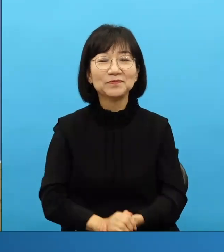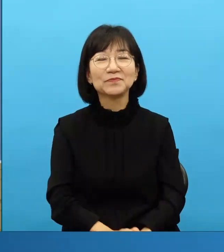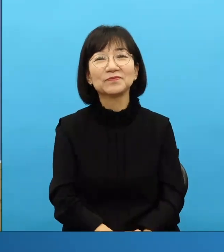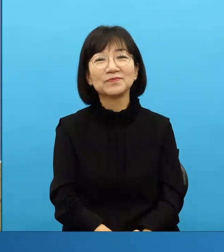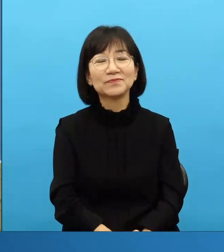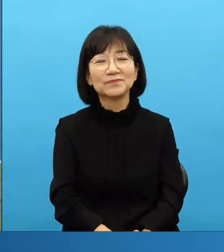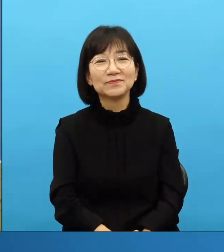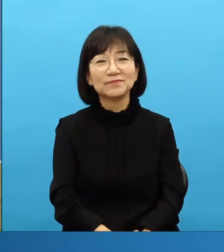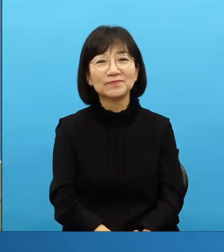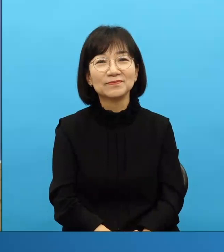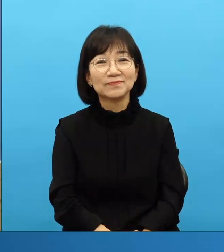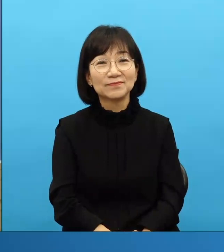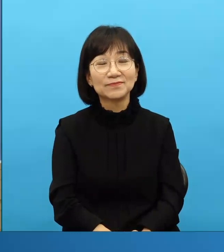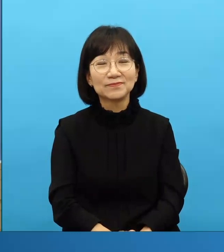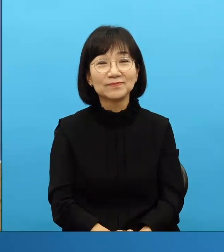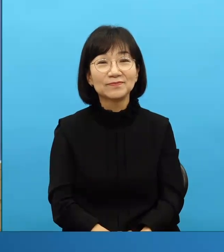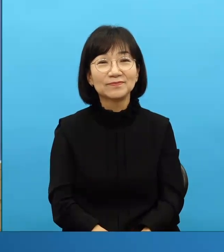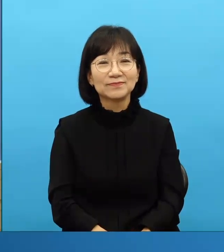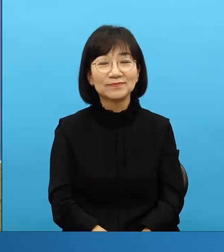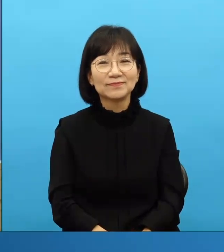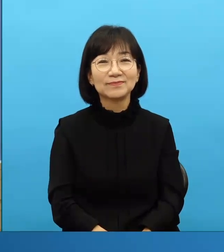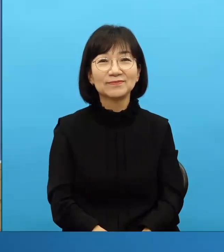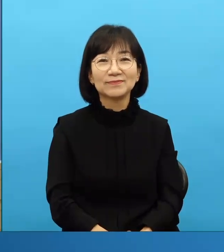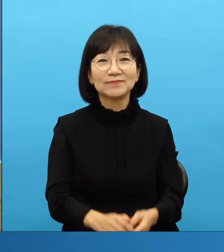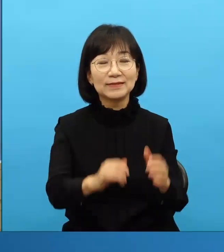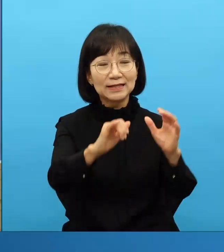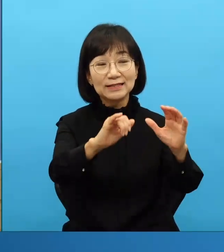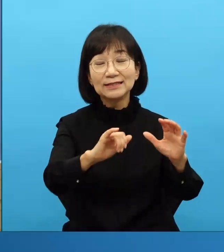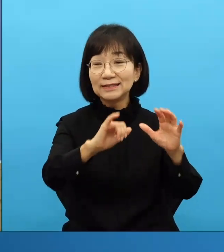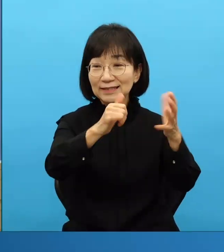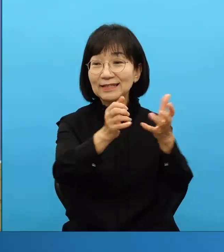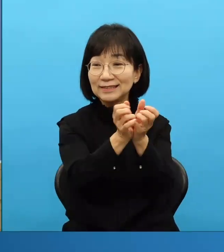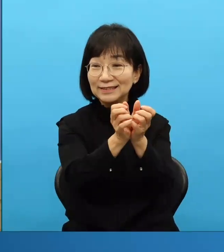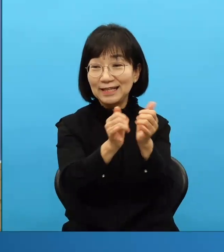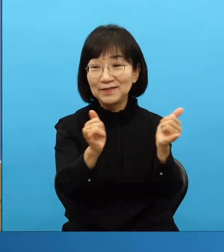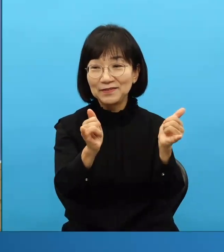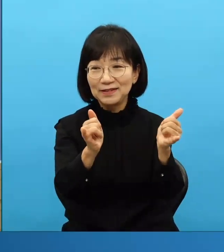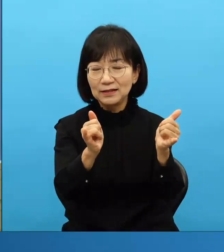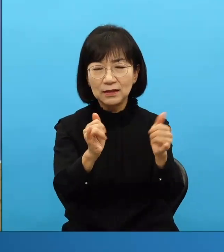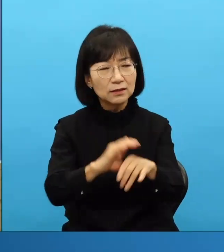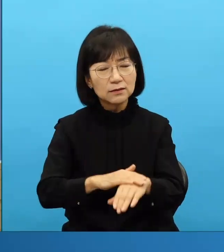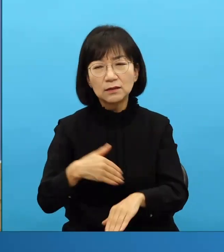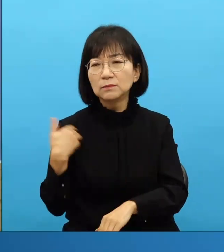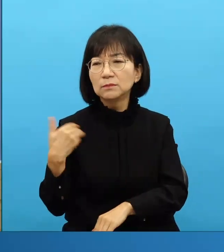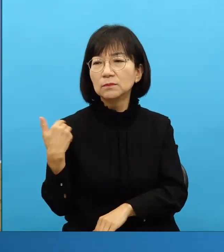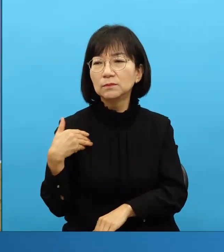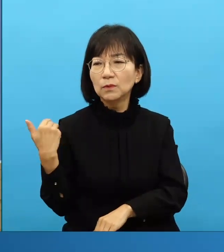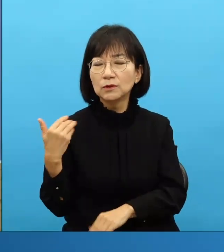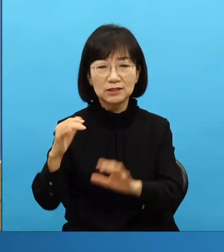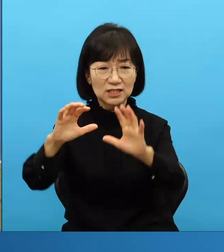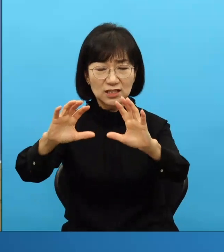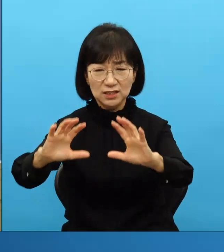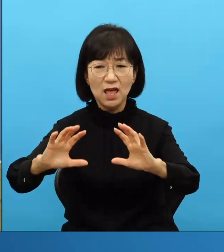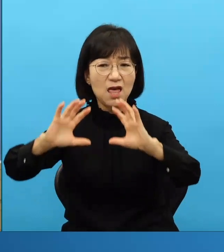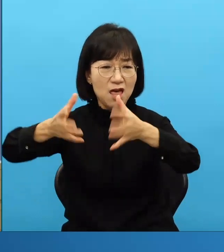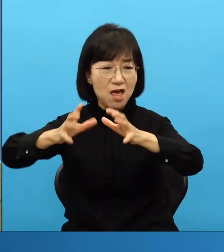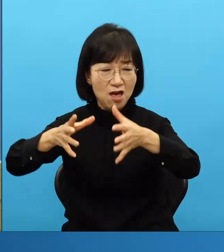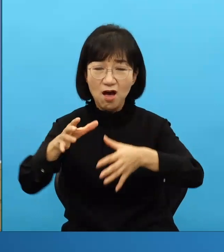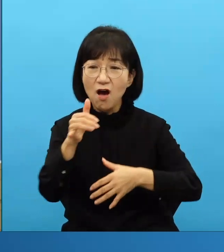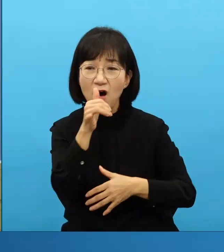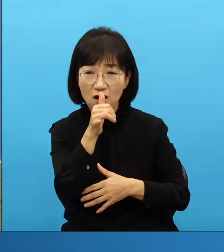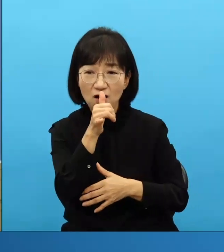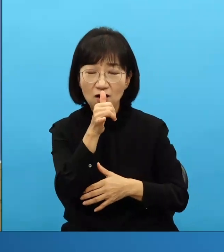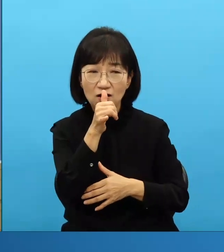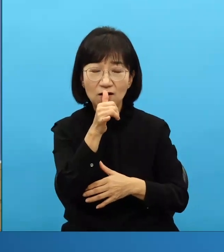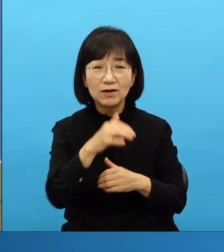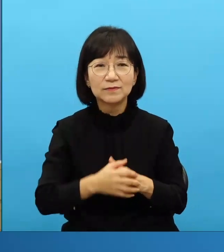않아서 아주 그냥 캄캄하게 모르고 있는 세계가 있습니다. There is a world that is in full of darkness that the world and the people cannot know